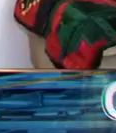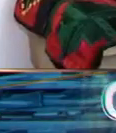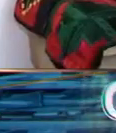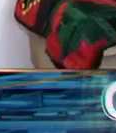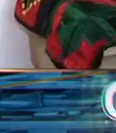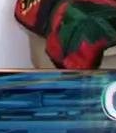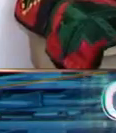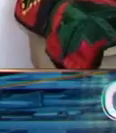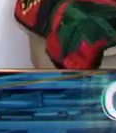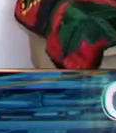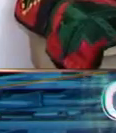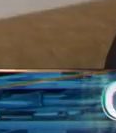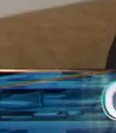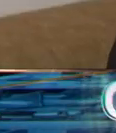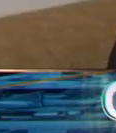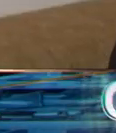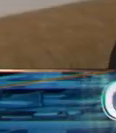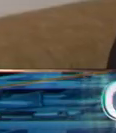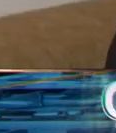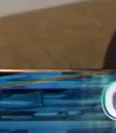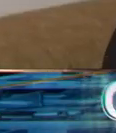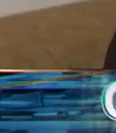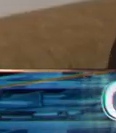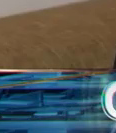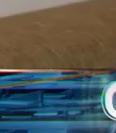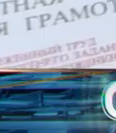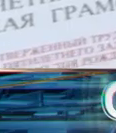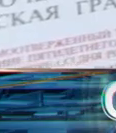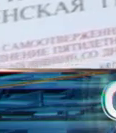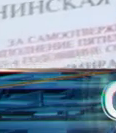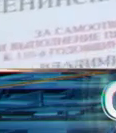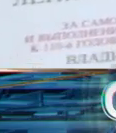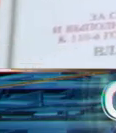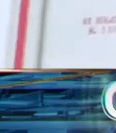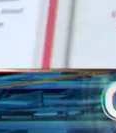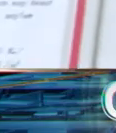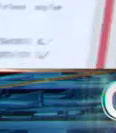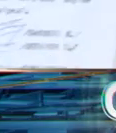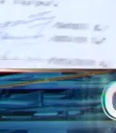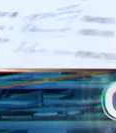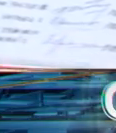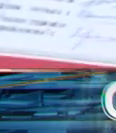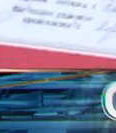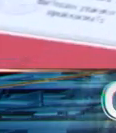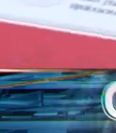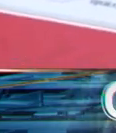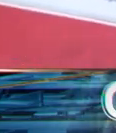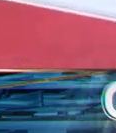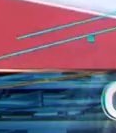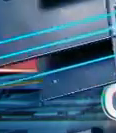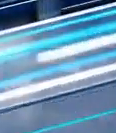Терпение и труд, уважение и почет. Человек труда Култай Кабдулданова – настоящая героиня битв за урожай.